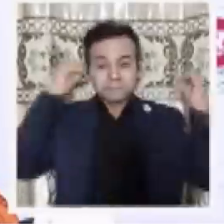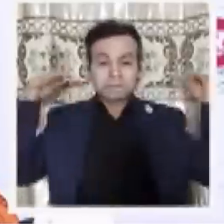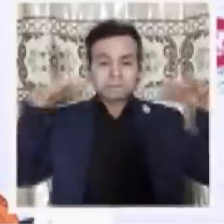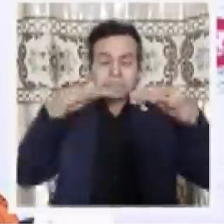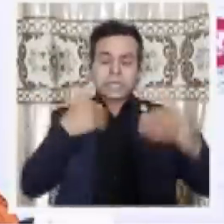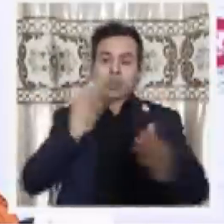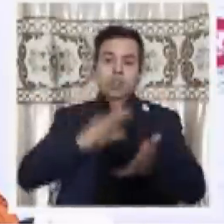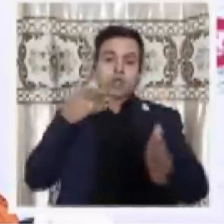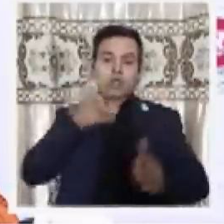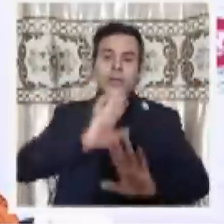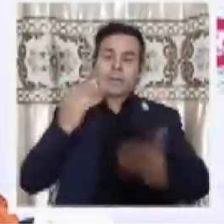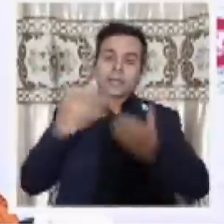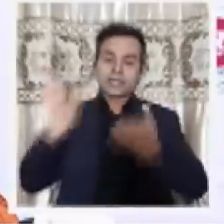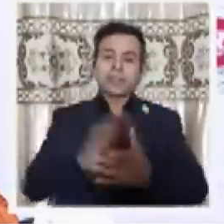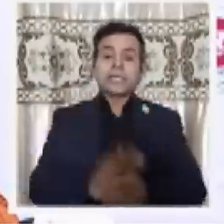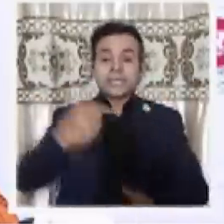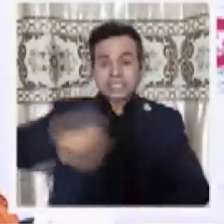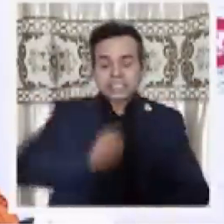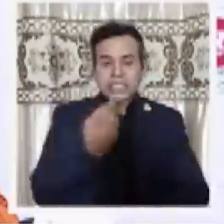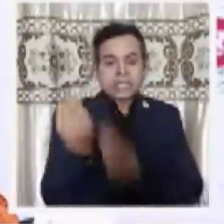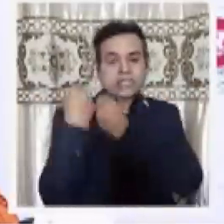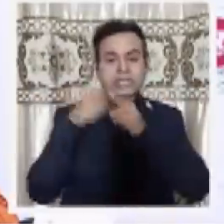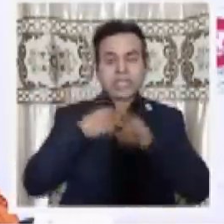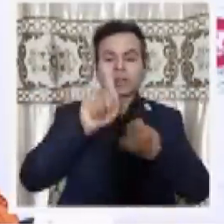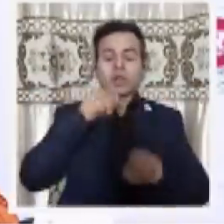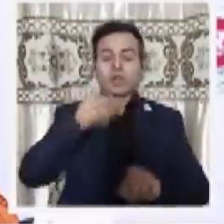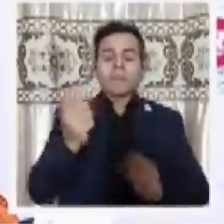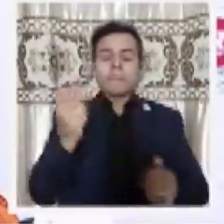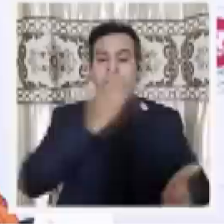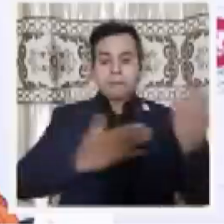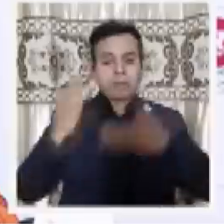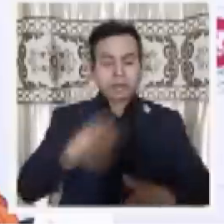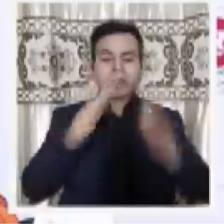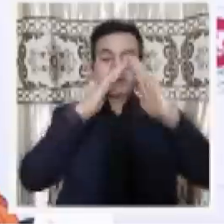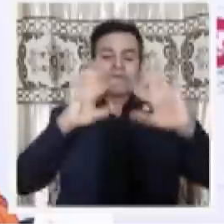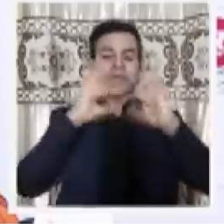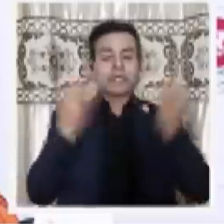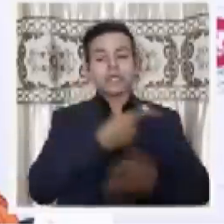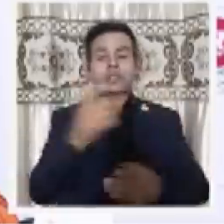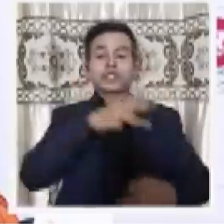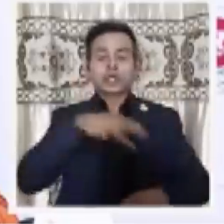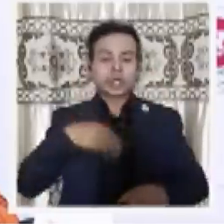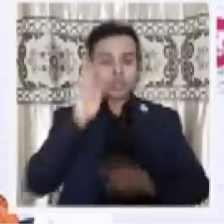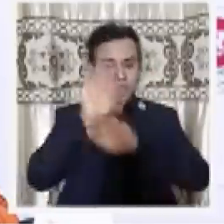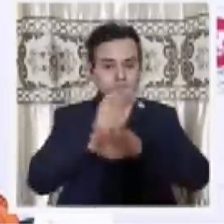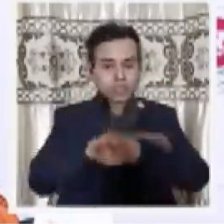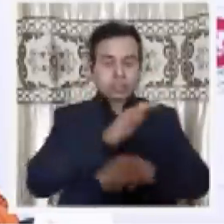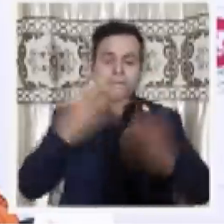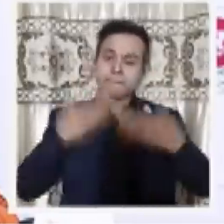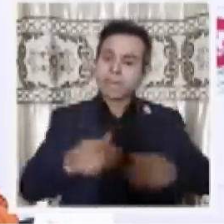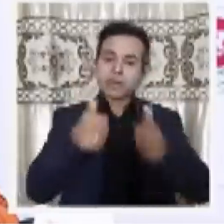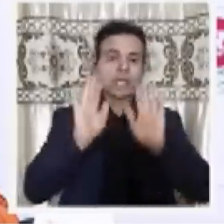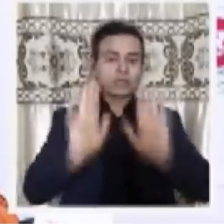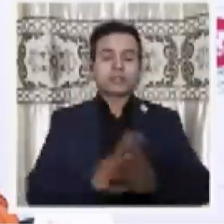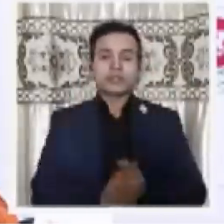নিয়মিত সাবান পানি দিয়ে 20 সেকেন্ড ধরে হাত ধুন, সামাজিক দূরত্ব বজায় রাখুন, জনসমাগমে এড়িয়ে চলুন, কারণ আপনার সুরক্ষা